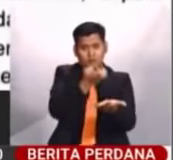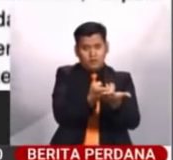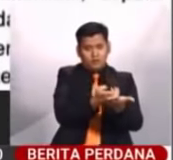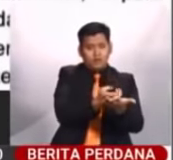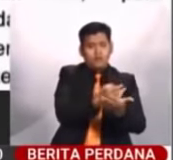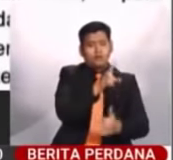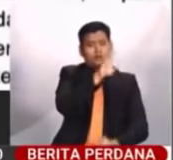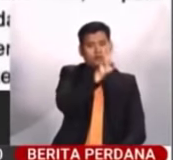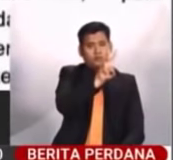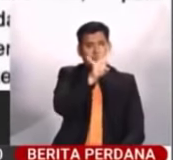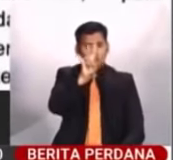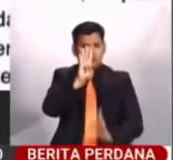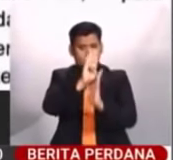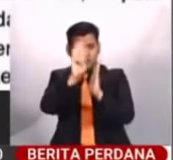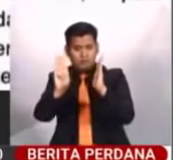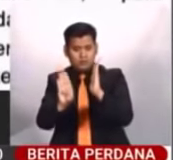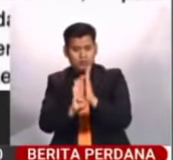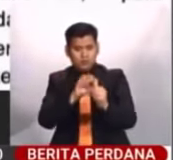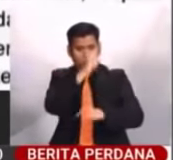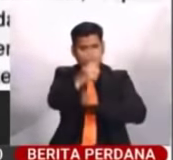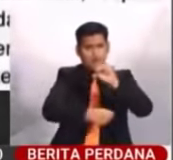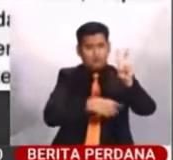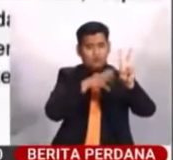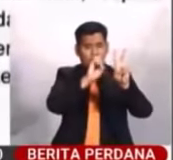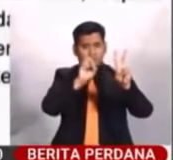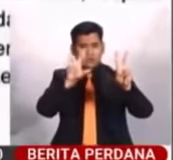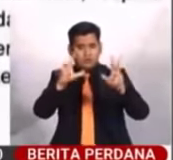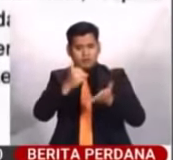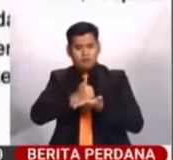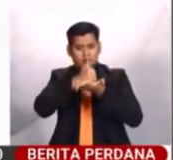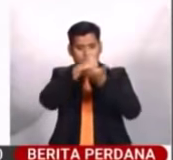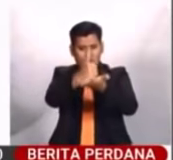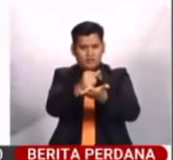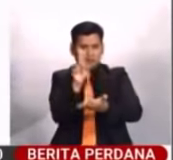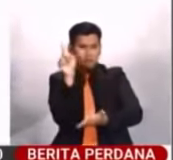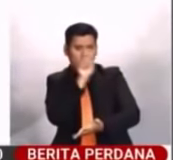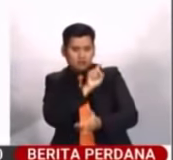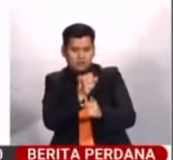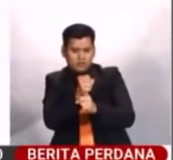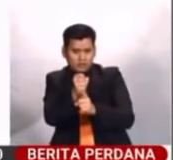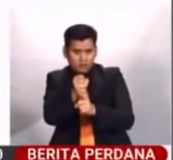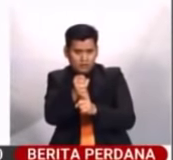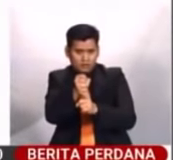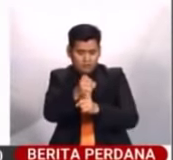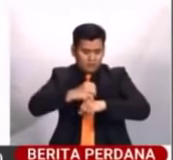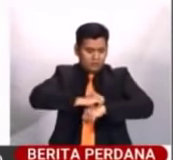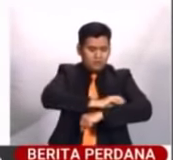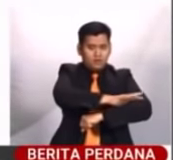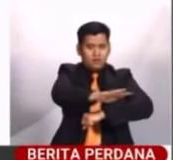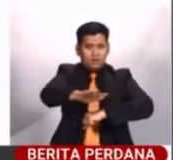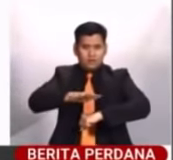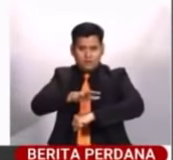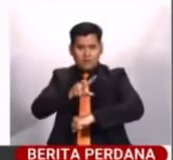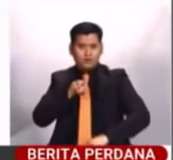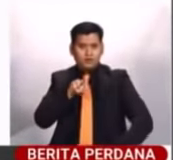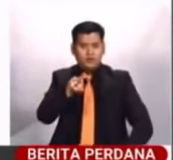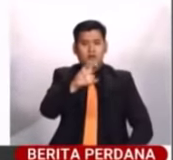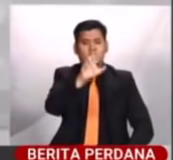RM7 bilion pada tahun 2003 untuk membantu sektor yang terjejas teruk berikutan penularan wabak SARS.